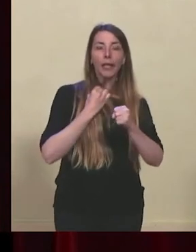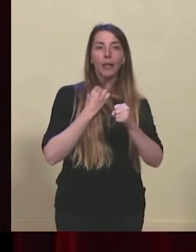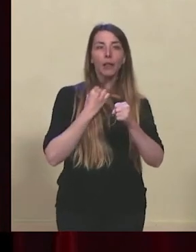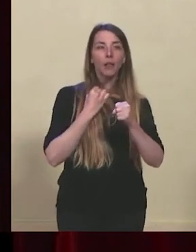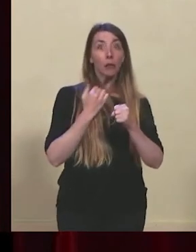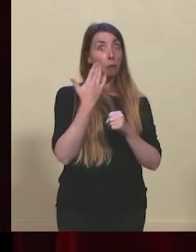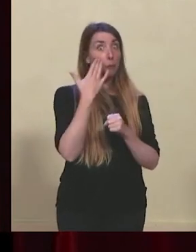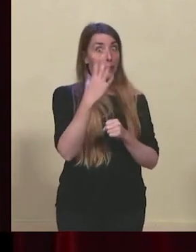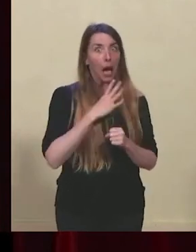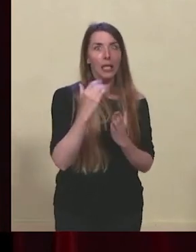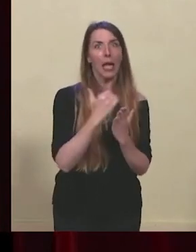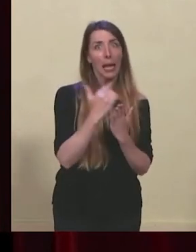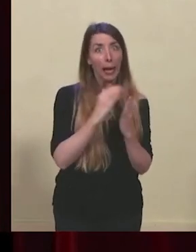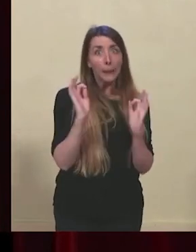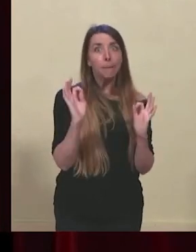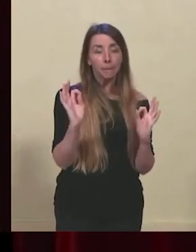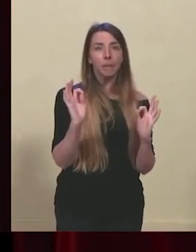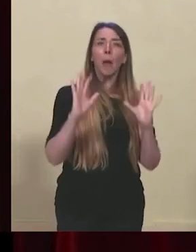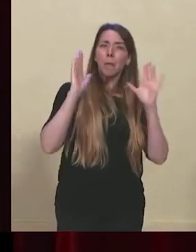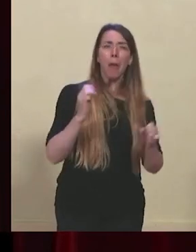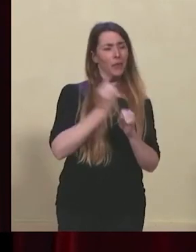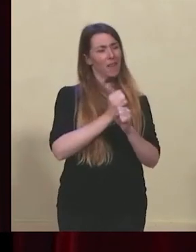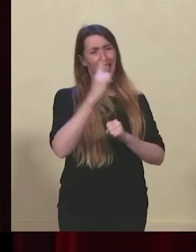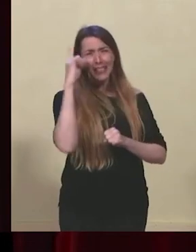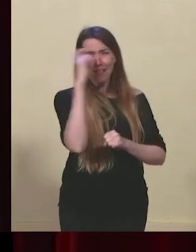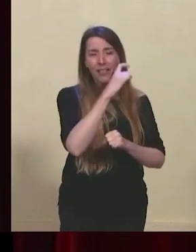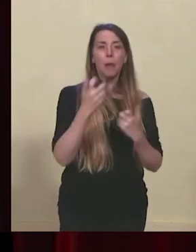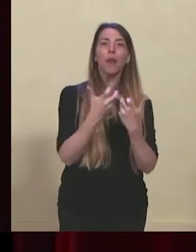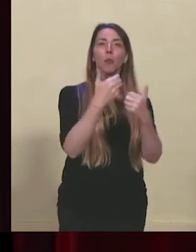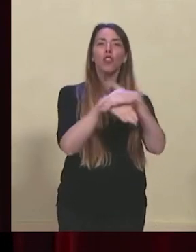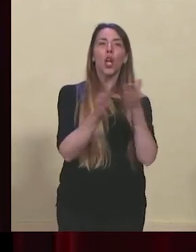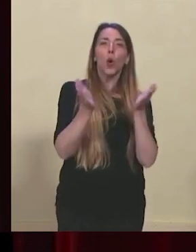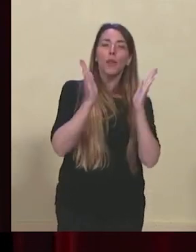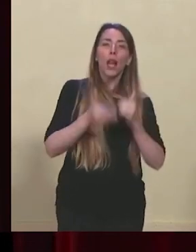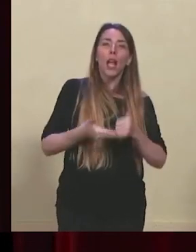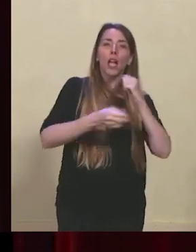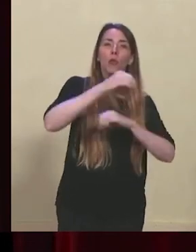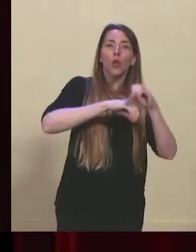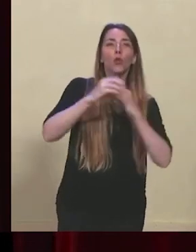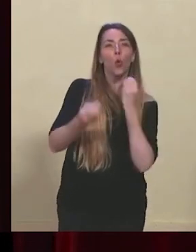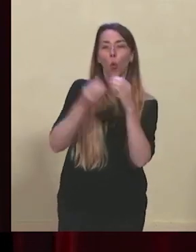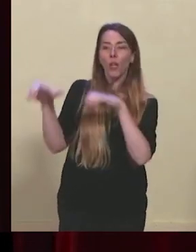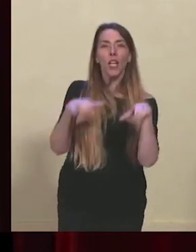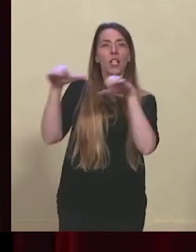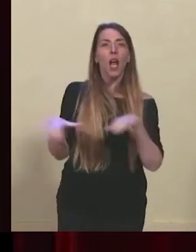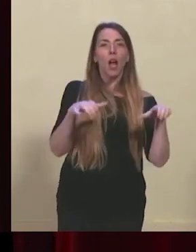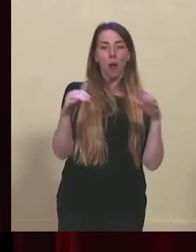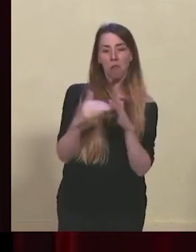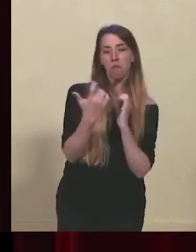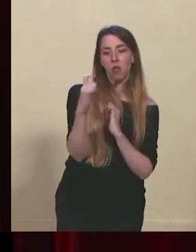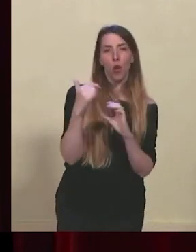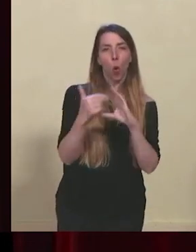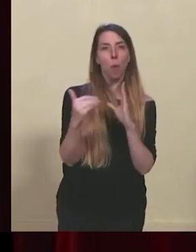d'avoir un boulot, évidemment, hein, des boulots même très durs, comme aide-soignante dans un hôpital ou caissière dans un supermarché, où c'est 1200, 1300 euros, on se dit,